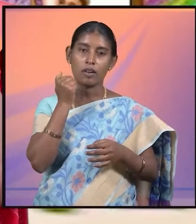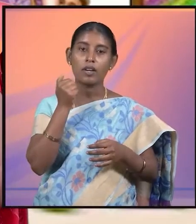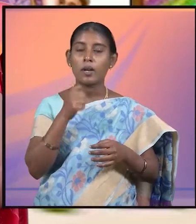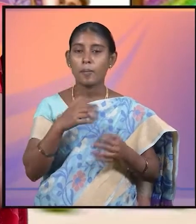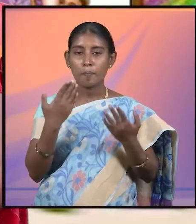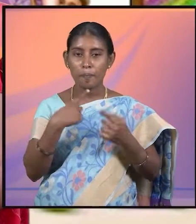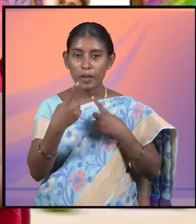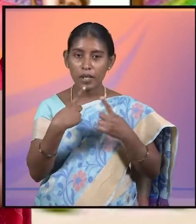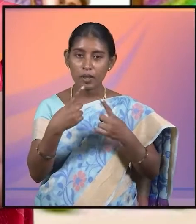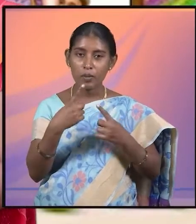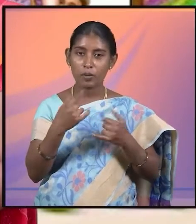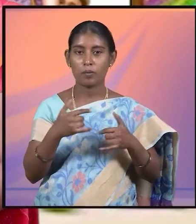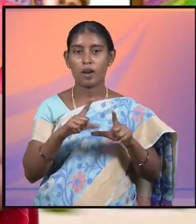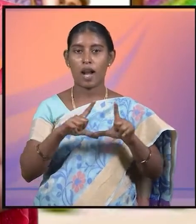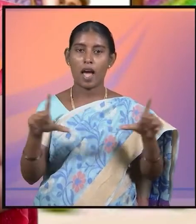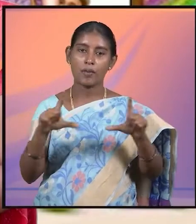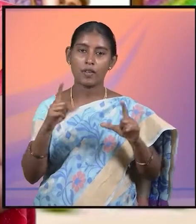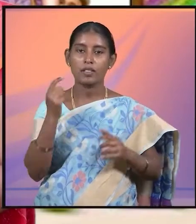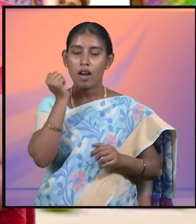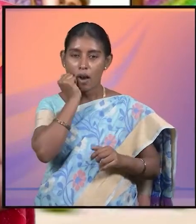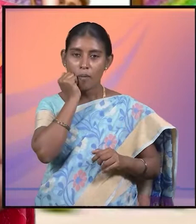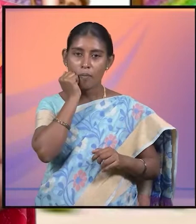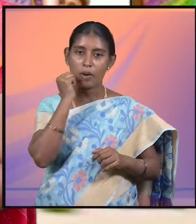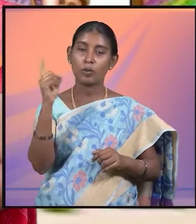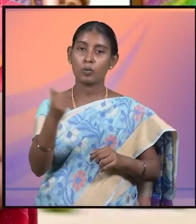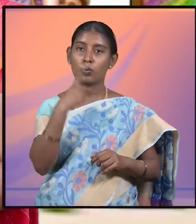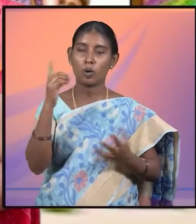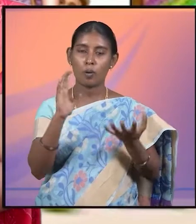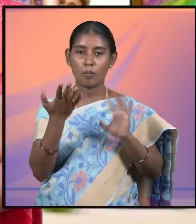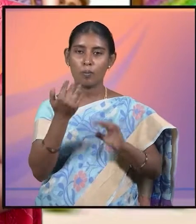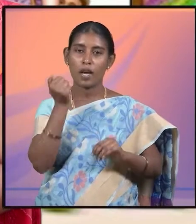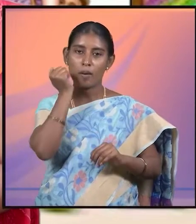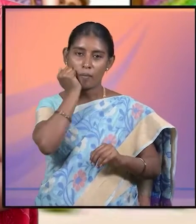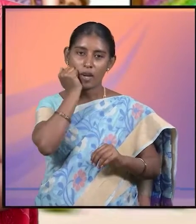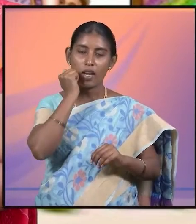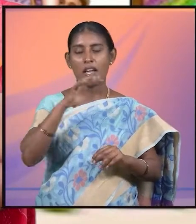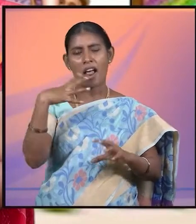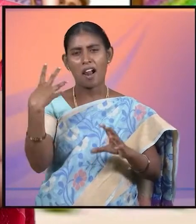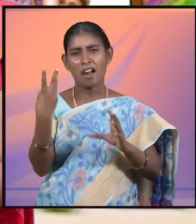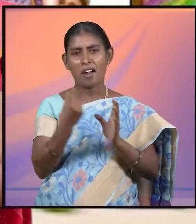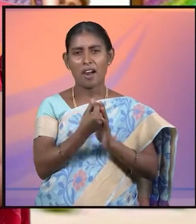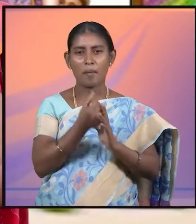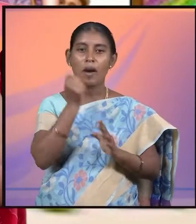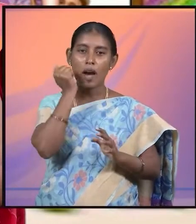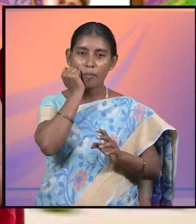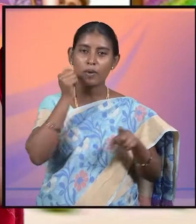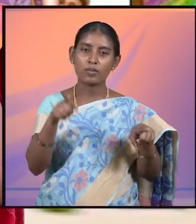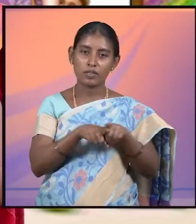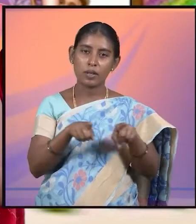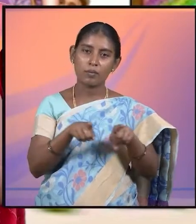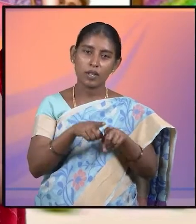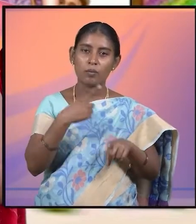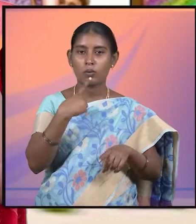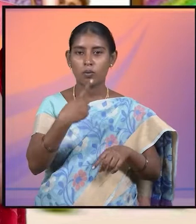பேசும் மொழியும் தாய், சுழலும் புவியும் தாய் என இவ்வுலகத்தில் அனைத்தையுமே தாயின்